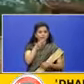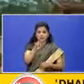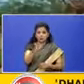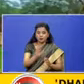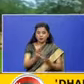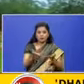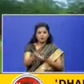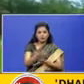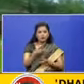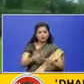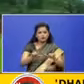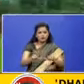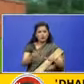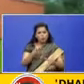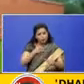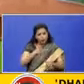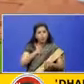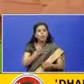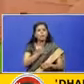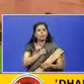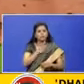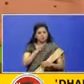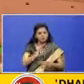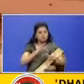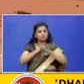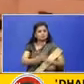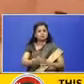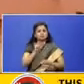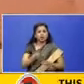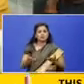ये धरती हमारी है, हम इसके रक्षक हैं।